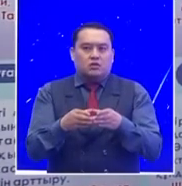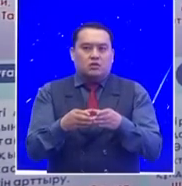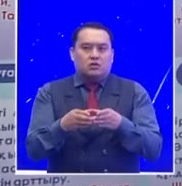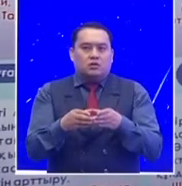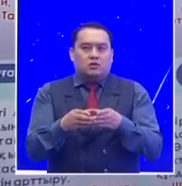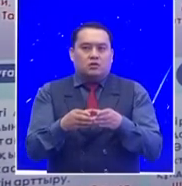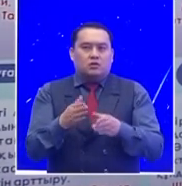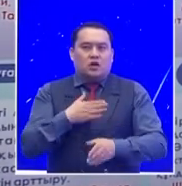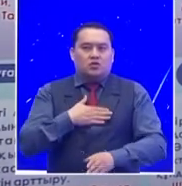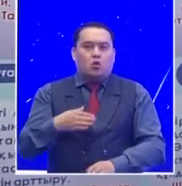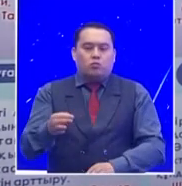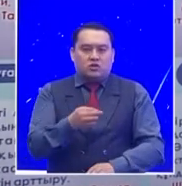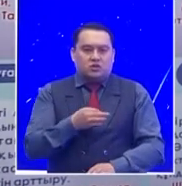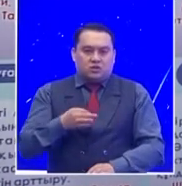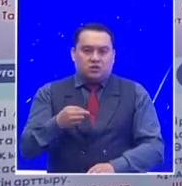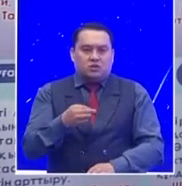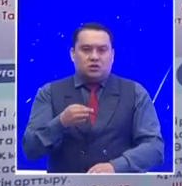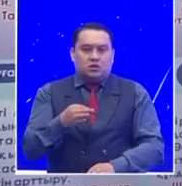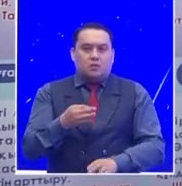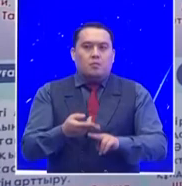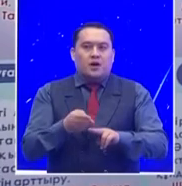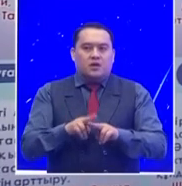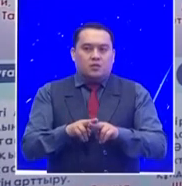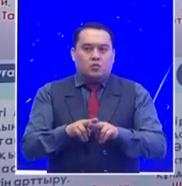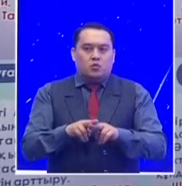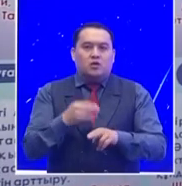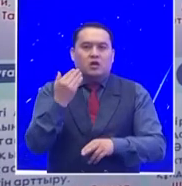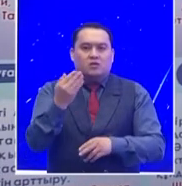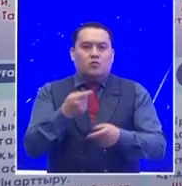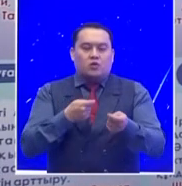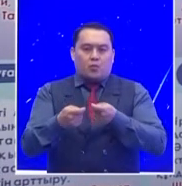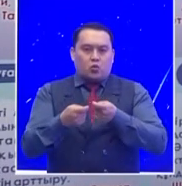в нашей области. Вот. Поэтому от его работы